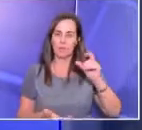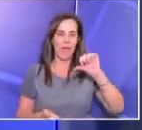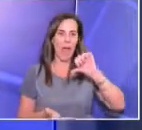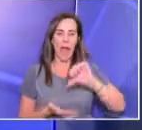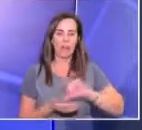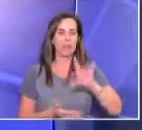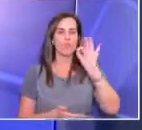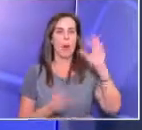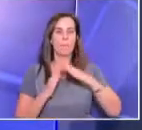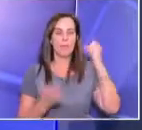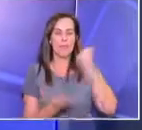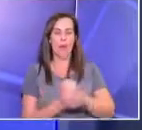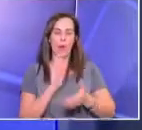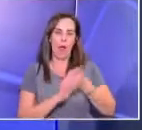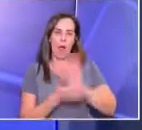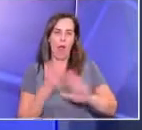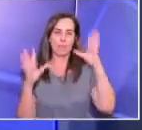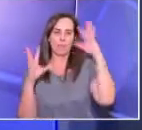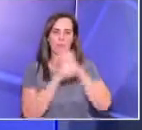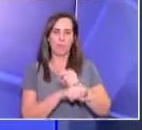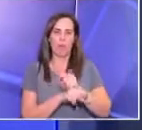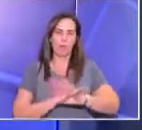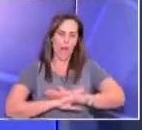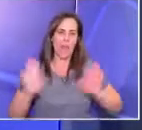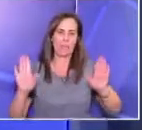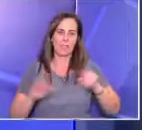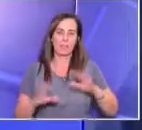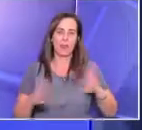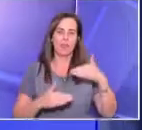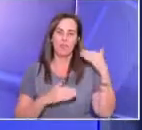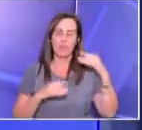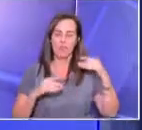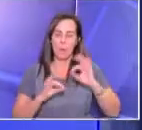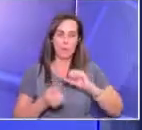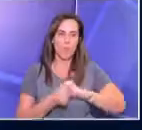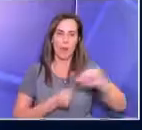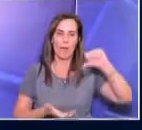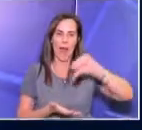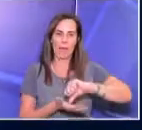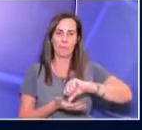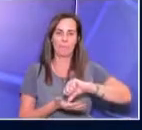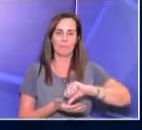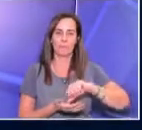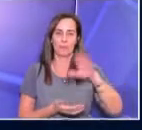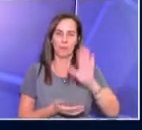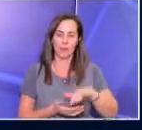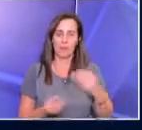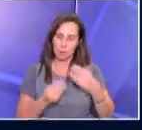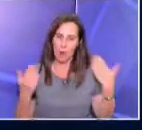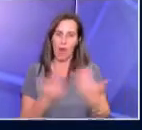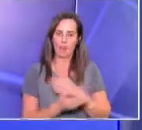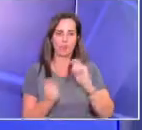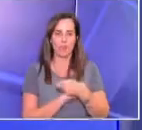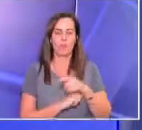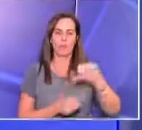אחד בטאבו. חלס עם הגישה הזאת. זה מה שגומר ערים, כי ערים שלא מתחדשות, גם בגישה רעננה,